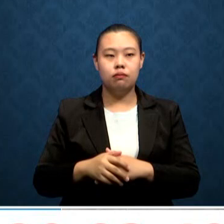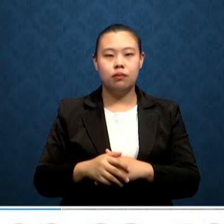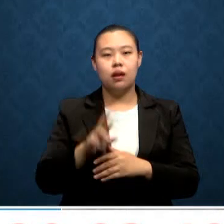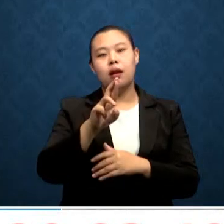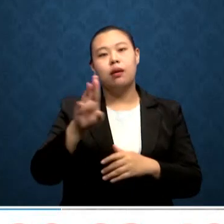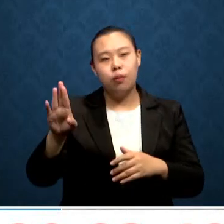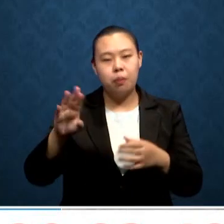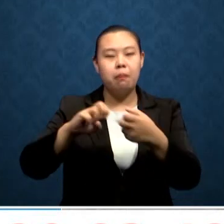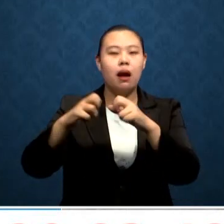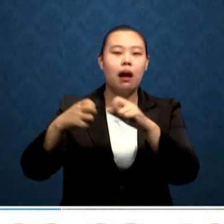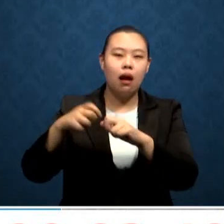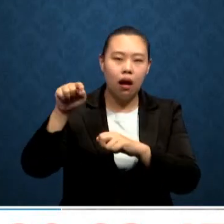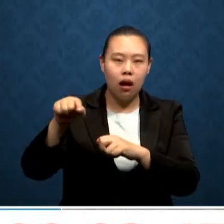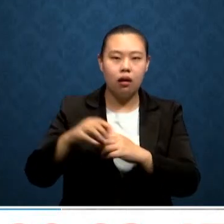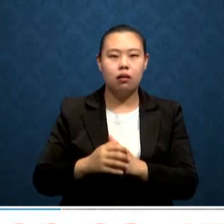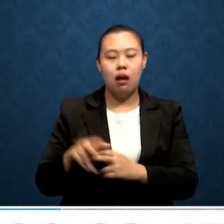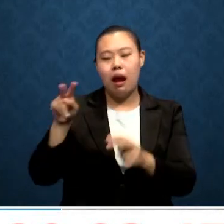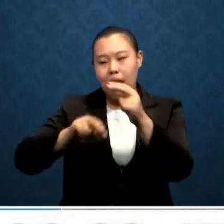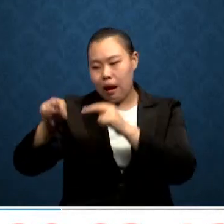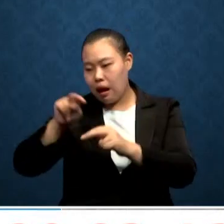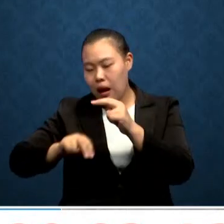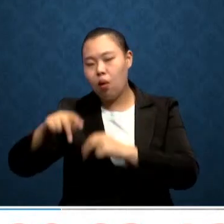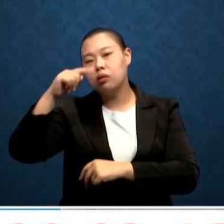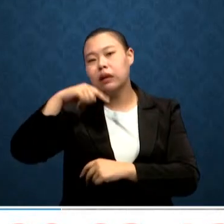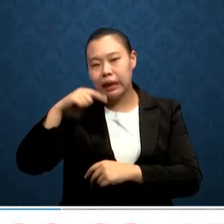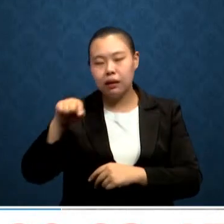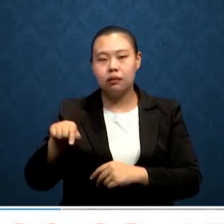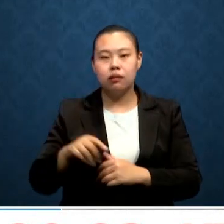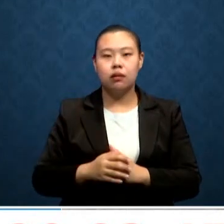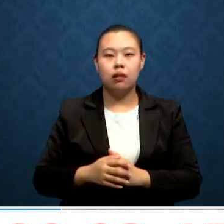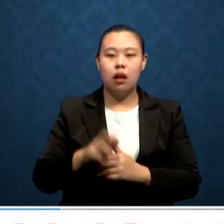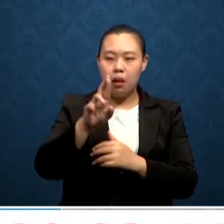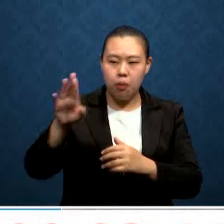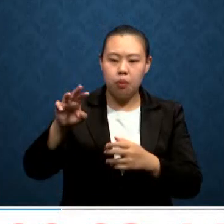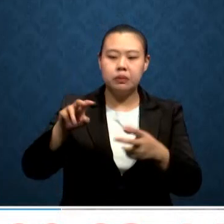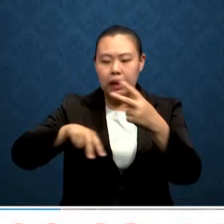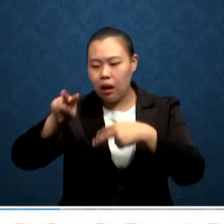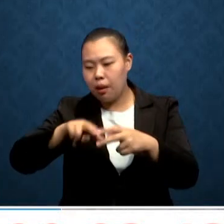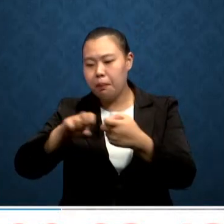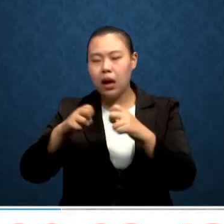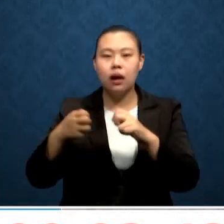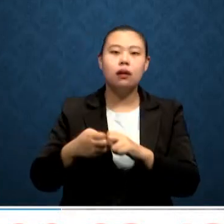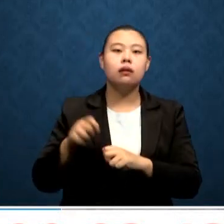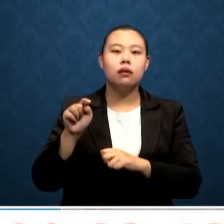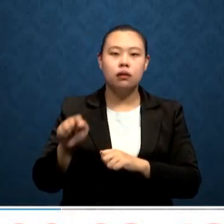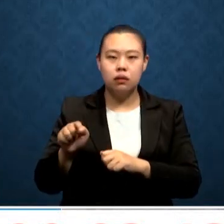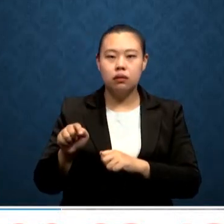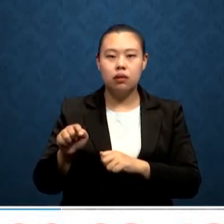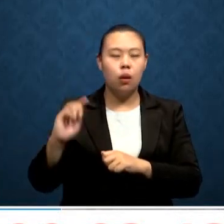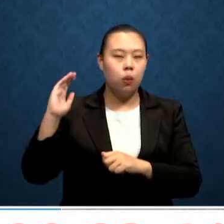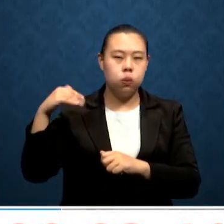บการจัดหาพลังงานของประเทศนี้ยังมีปัญหาอยู่มาน